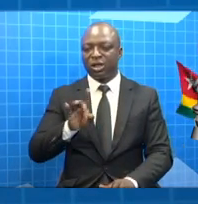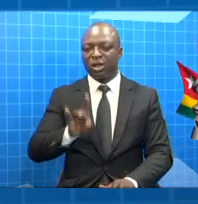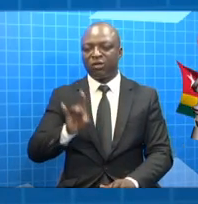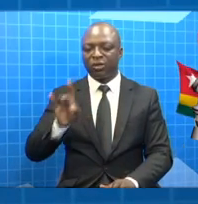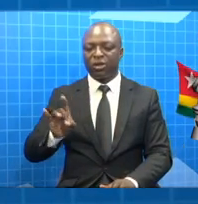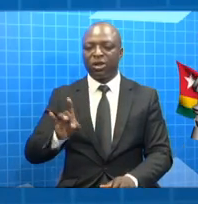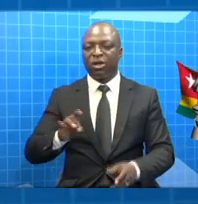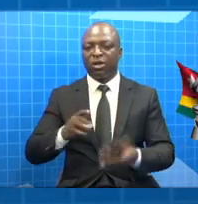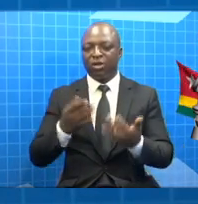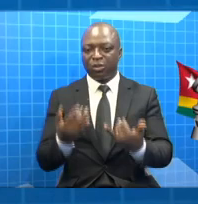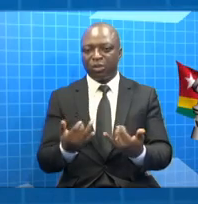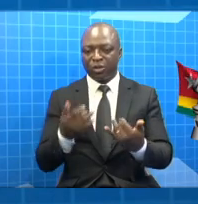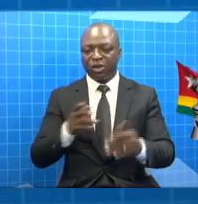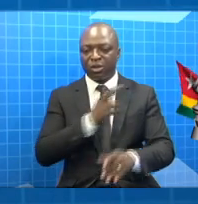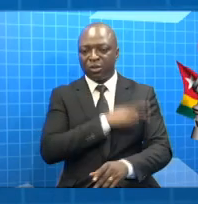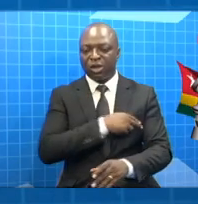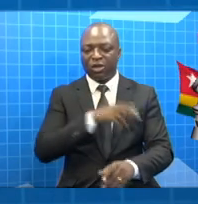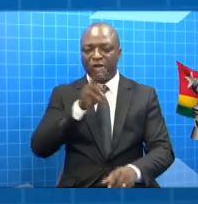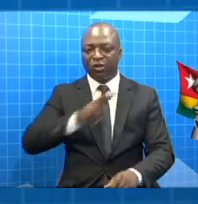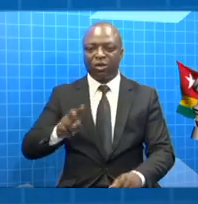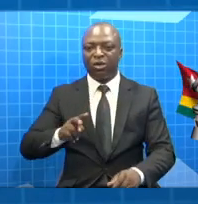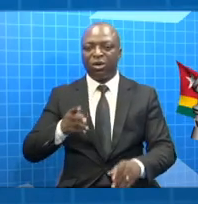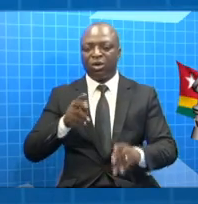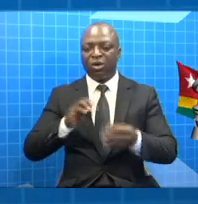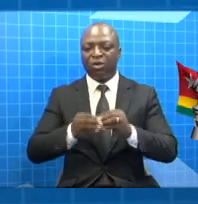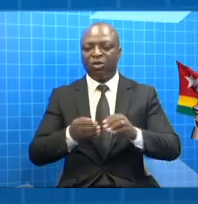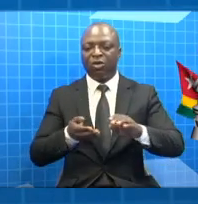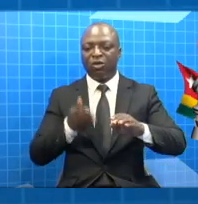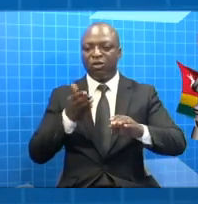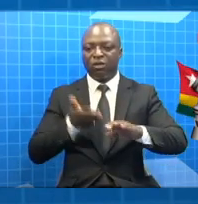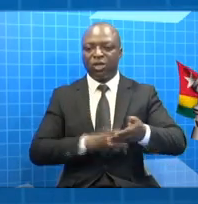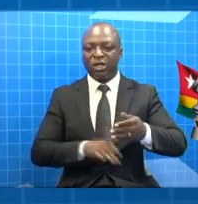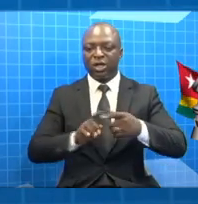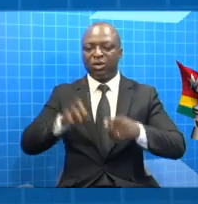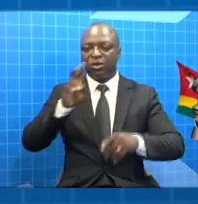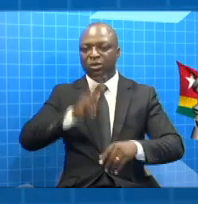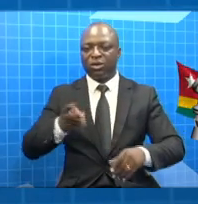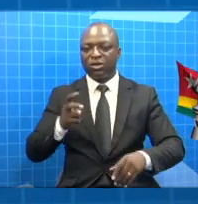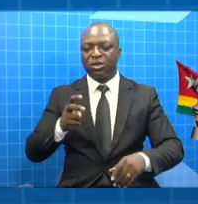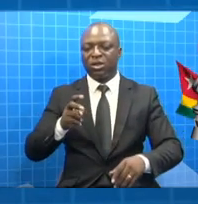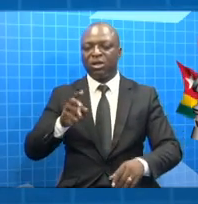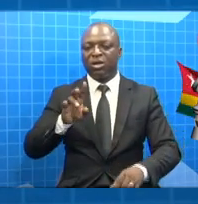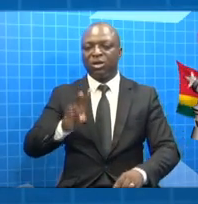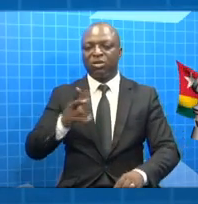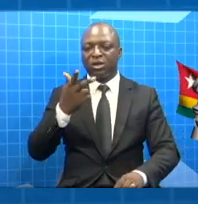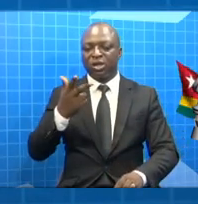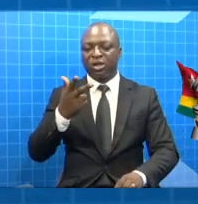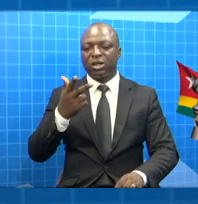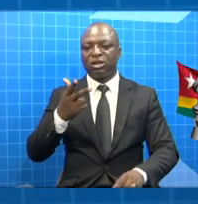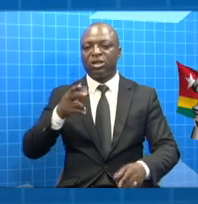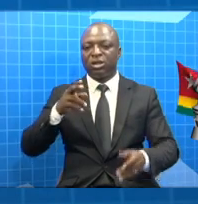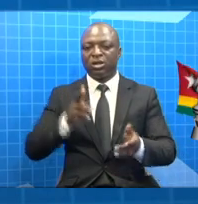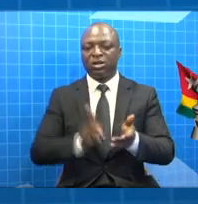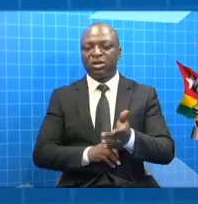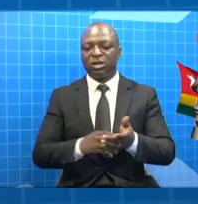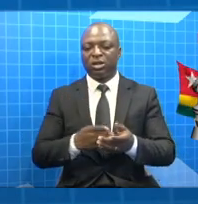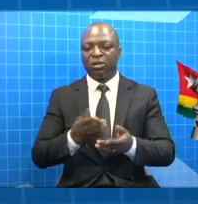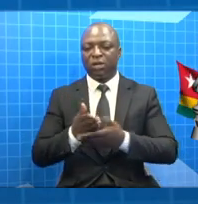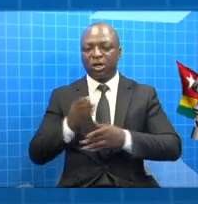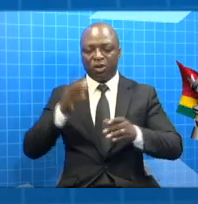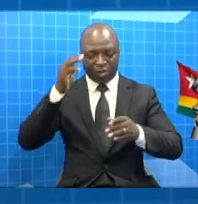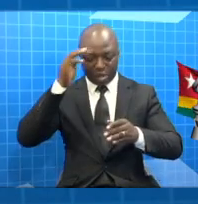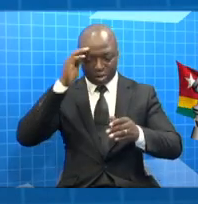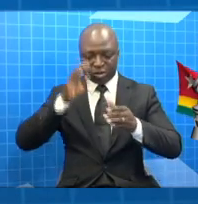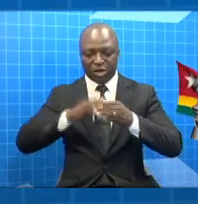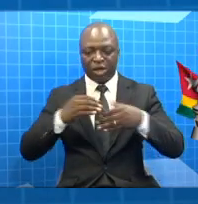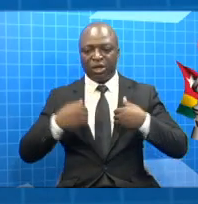cas actifs est de 22 et le nombre de décès est de 273, chiffre rendu public par le ministre